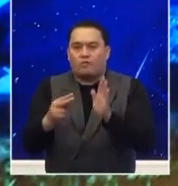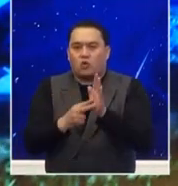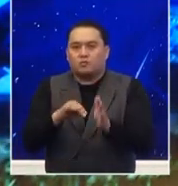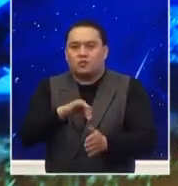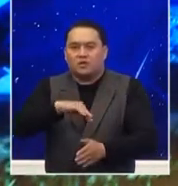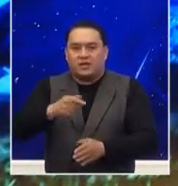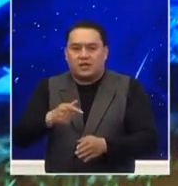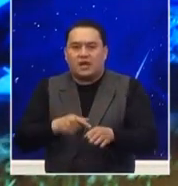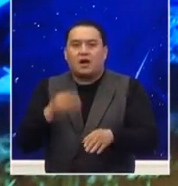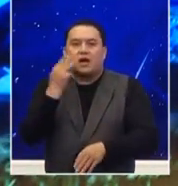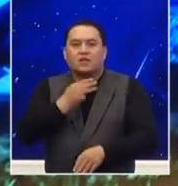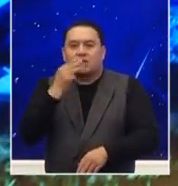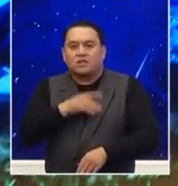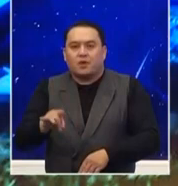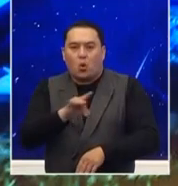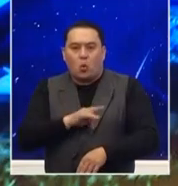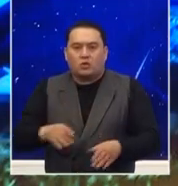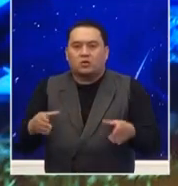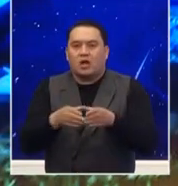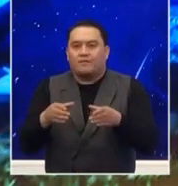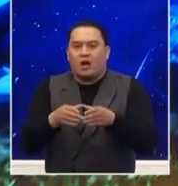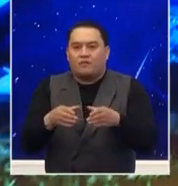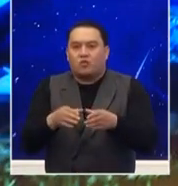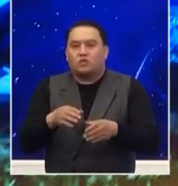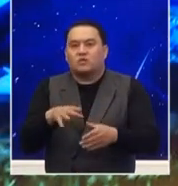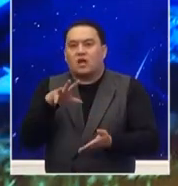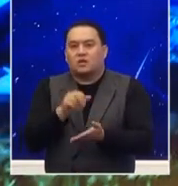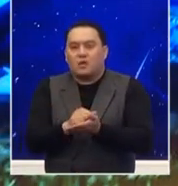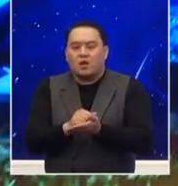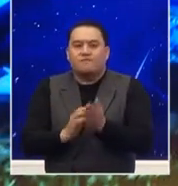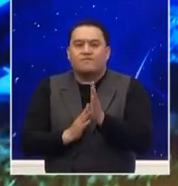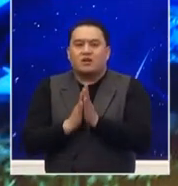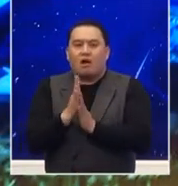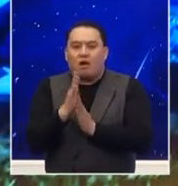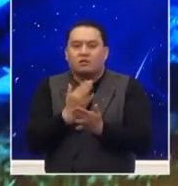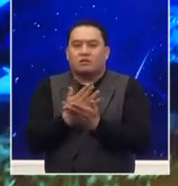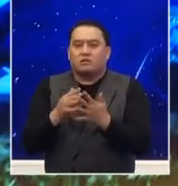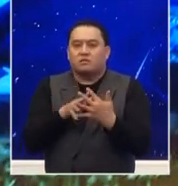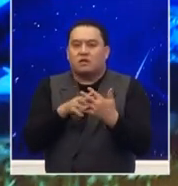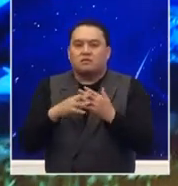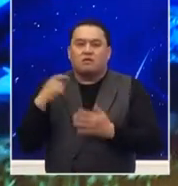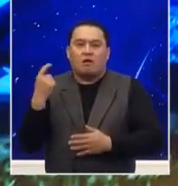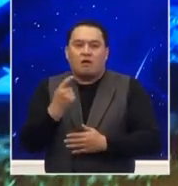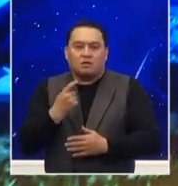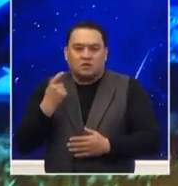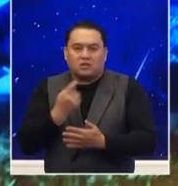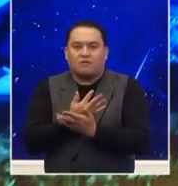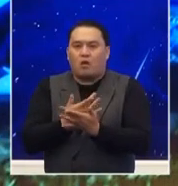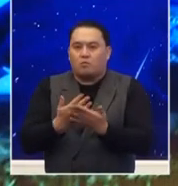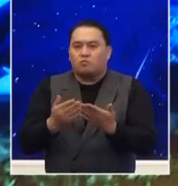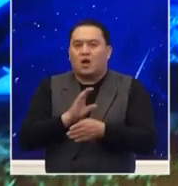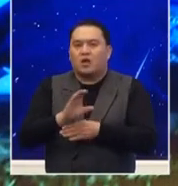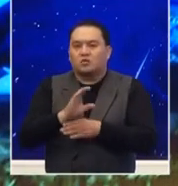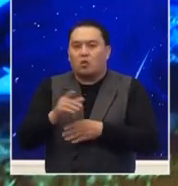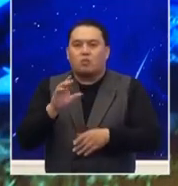тенге реализуется в Каратальском районе. Товарищество Тастоби Агрофуд занимается выращиванием нескольких сельскохозяйственных культур, а также